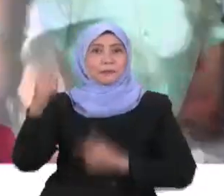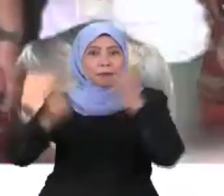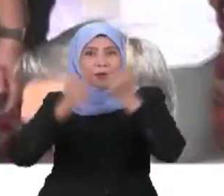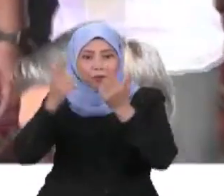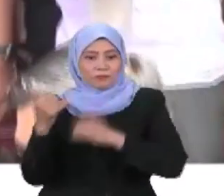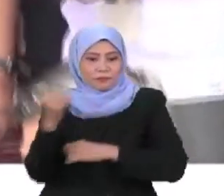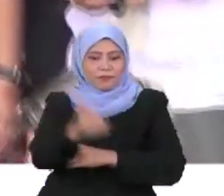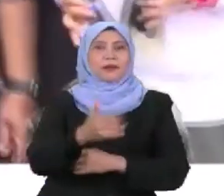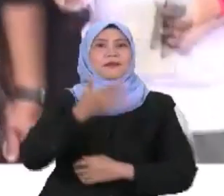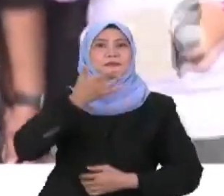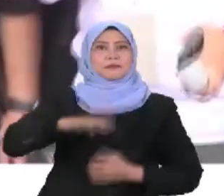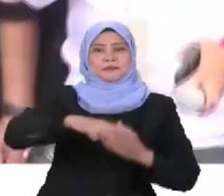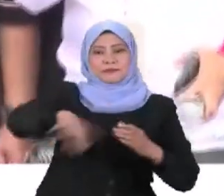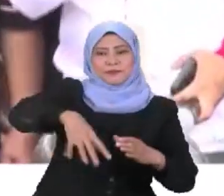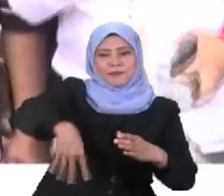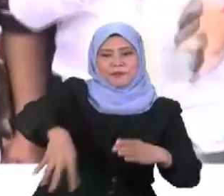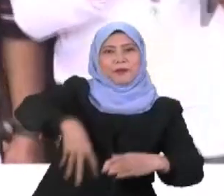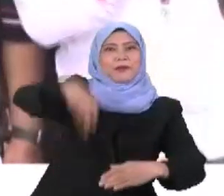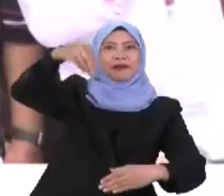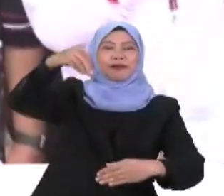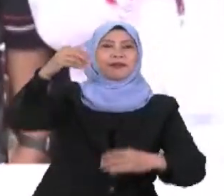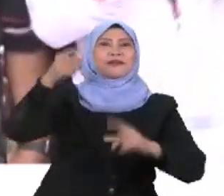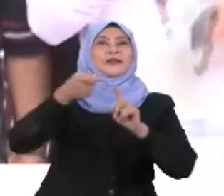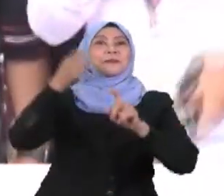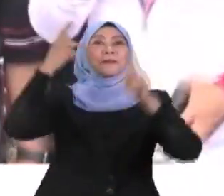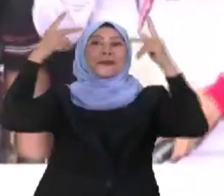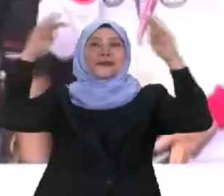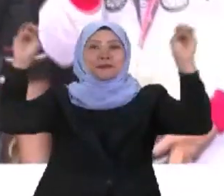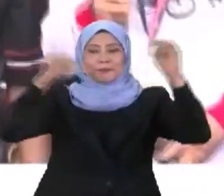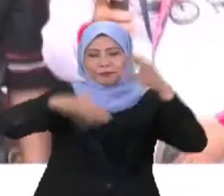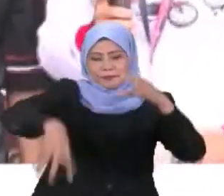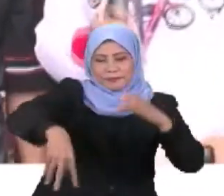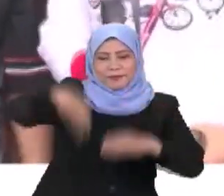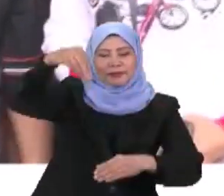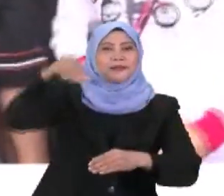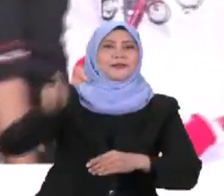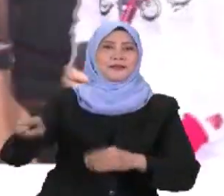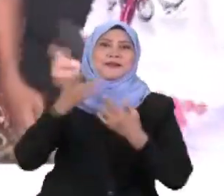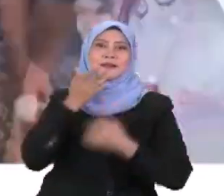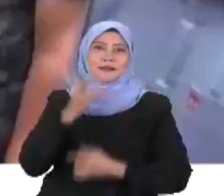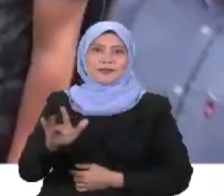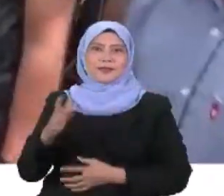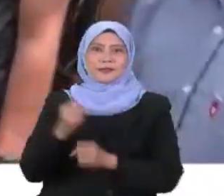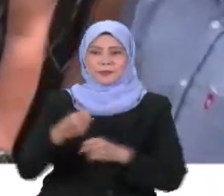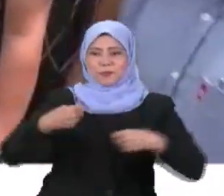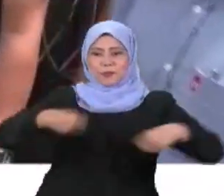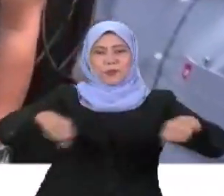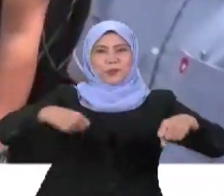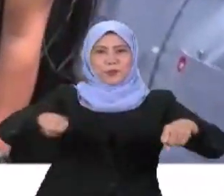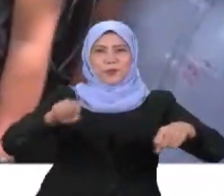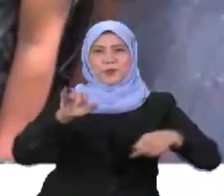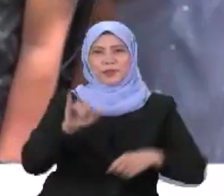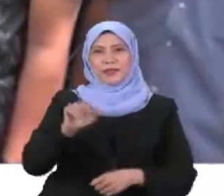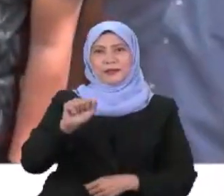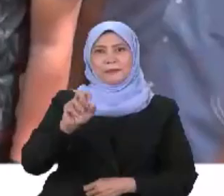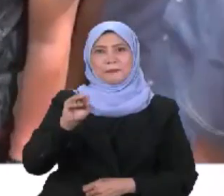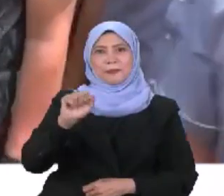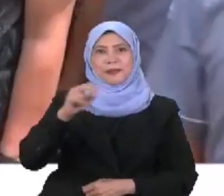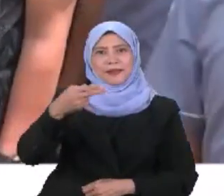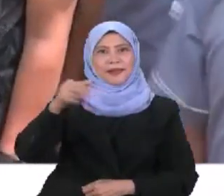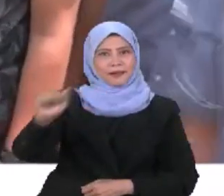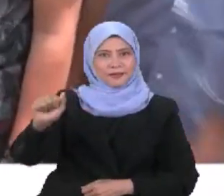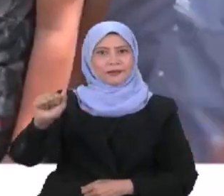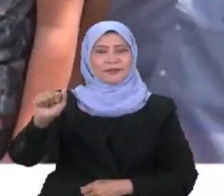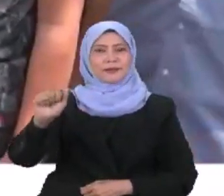menerusi cabutan Bertuah yang dilakukan Perdana Menteri tengah hari tadi tamiri membawa pulang sebuah motorcycle Yamaha RXZ